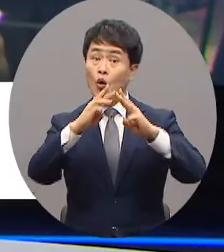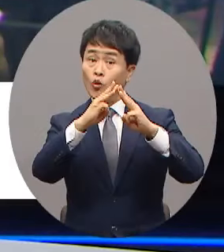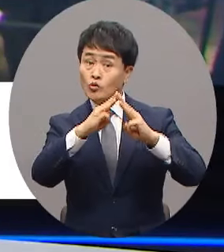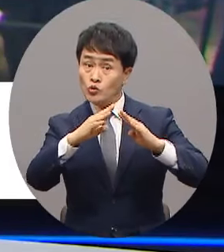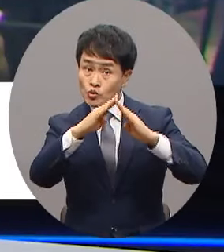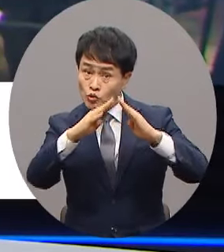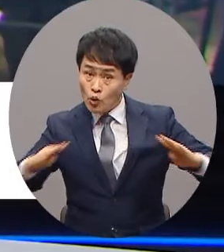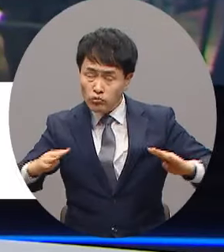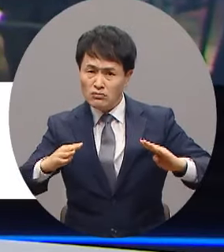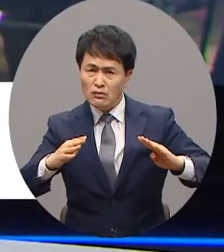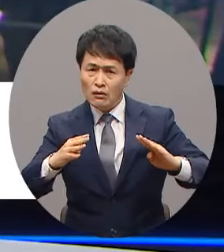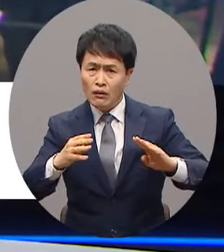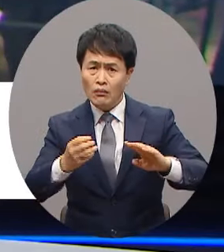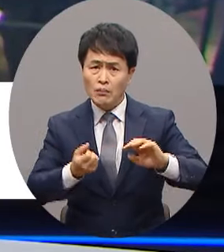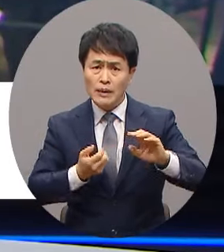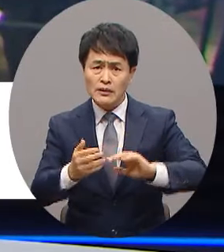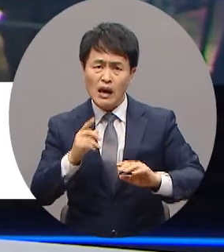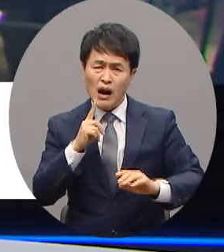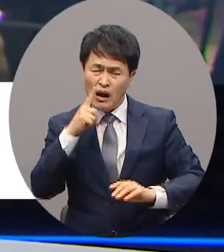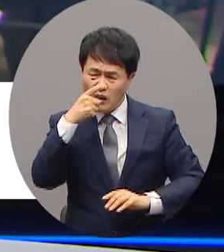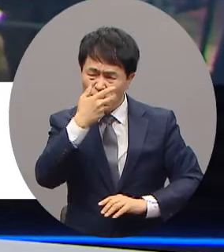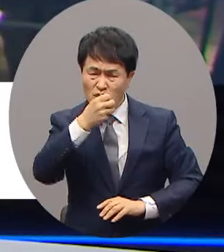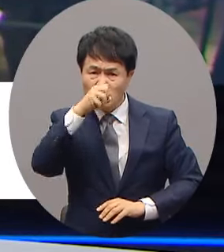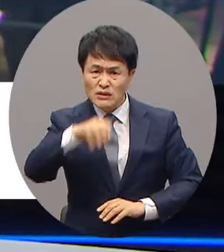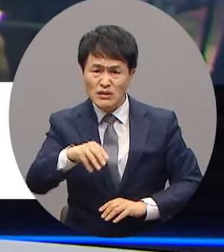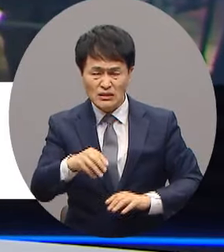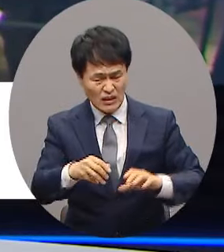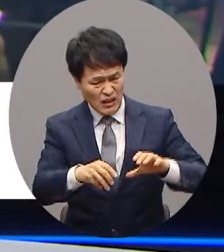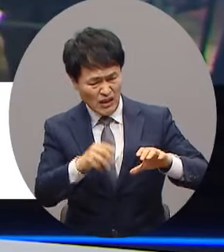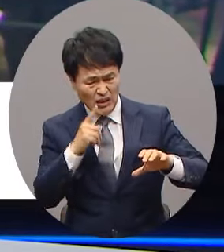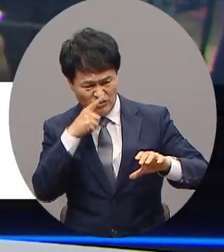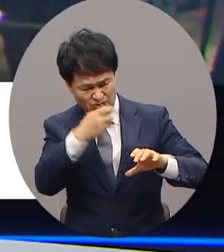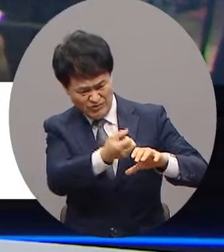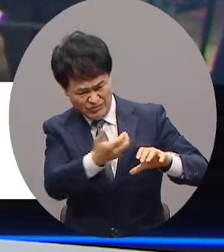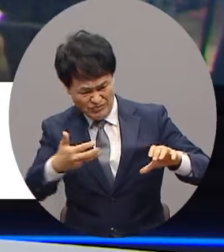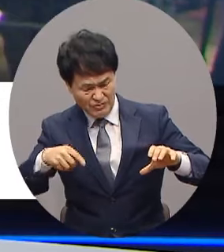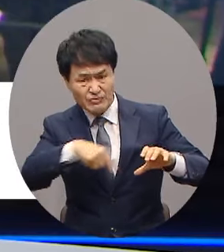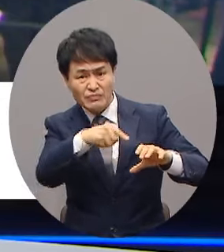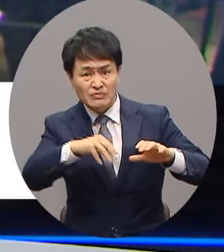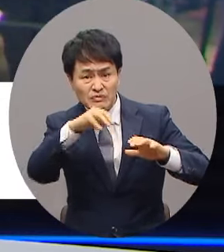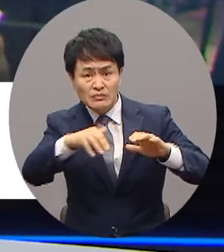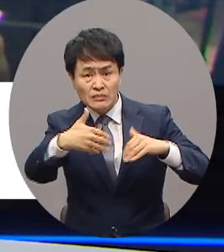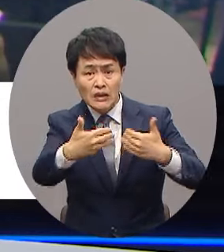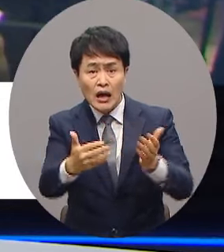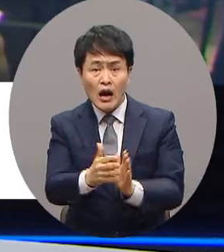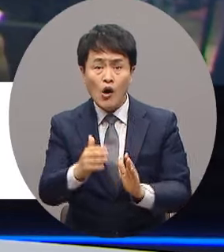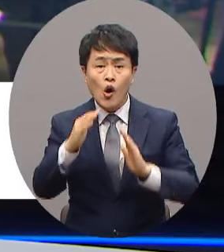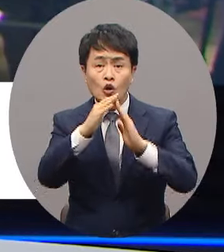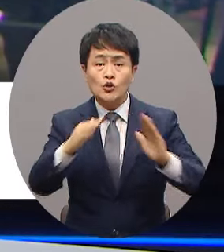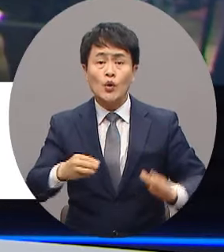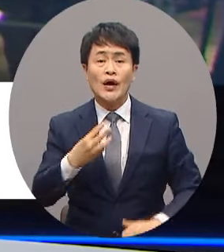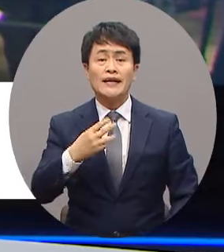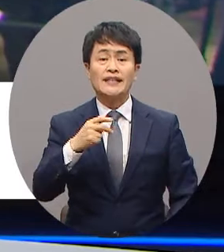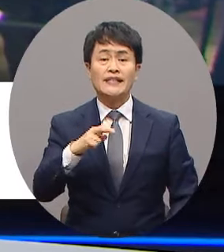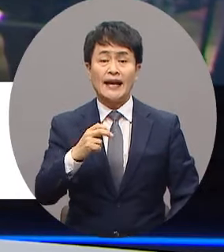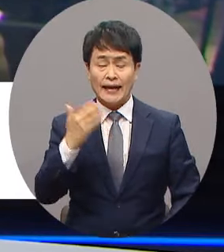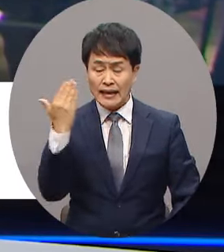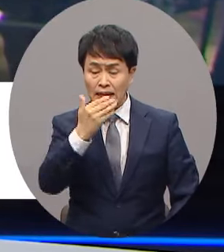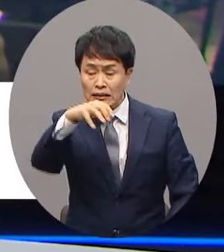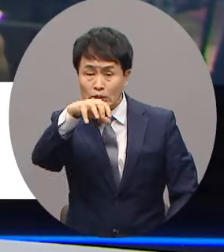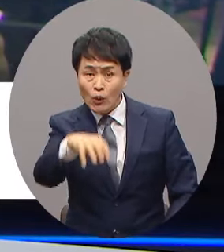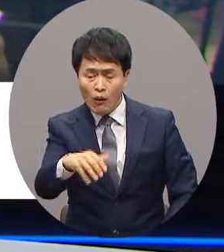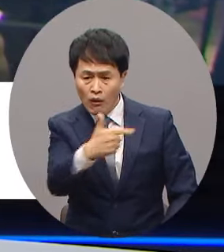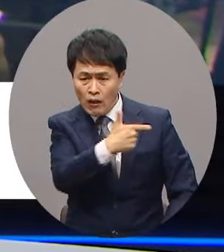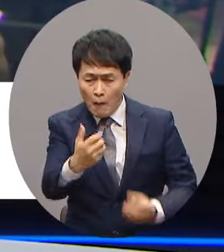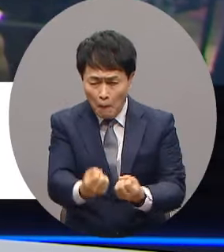전주에서 배출되는 음식물 쓰레기와 하수 슬러지를 처리하는 전주 리사이클링 타운에서 대규모 폭발 사고가